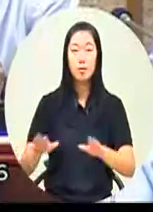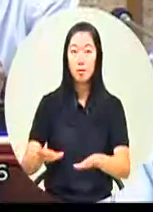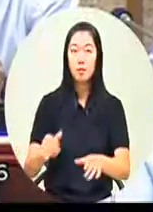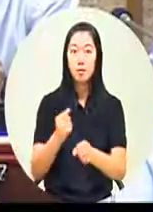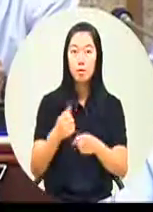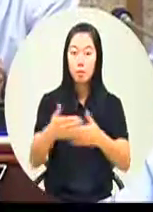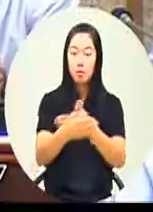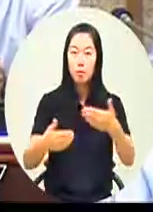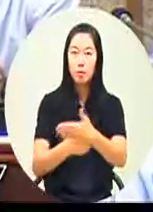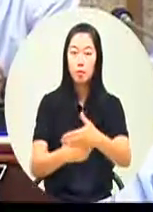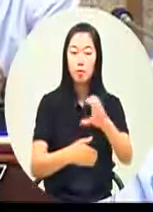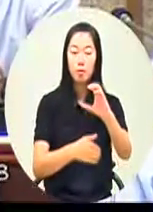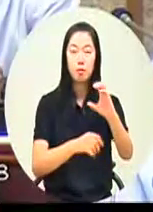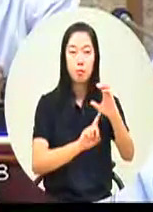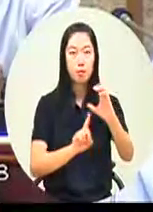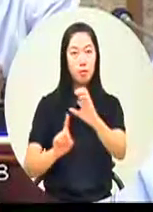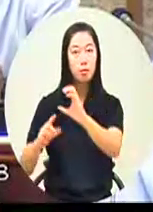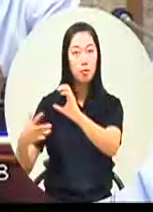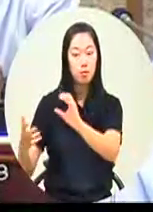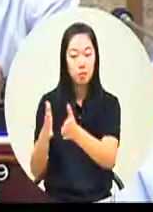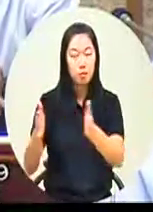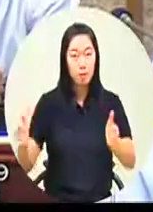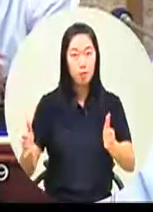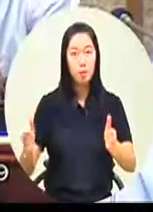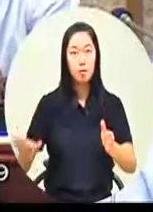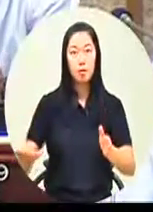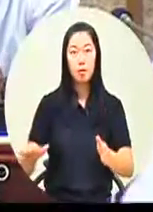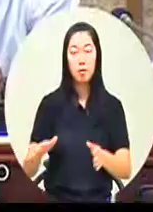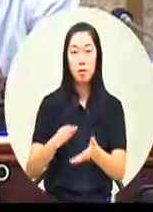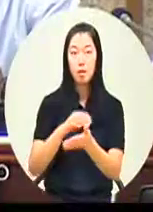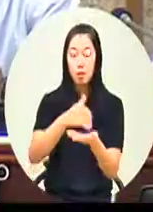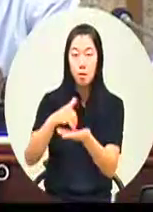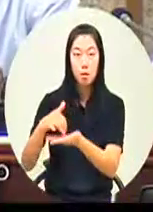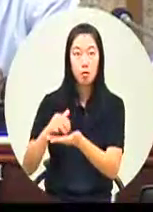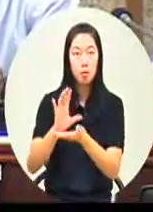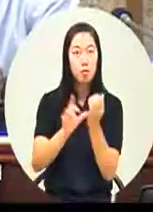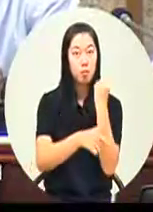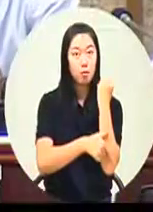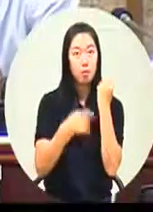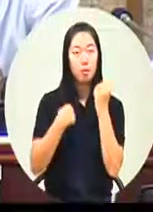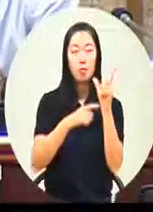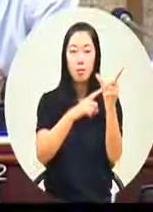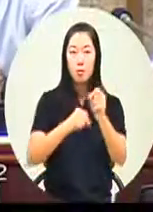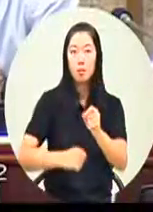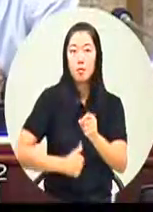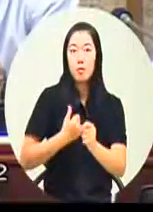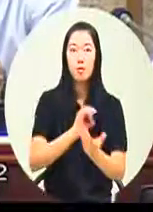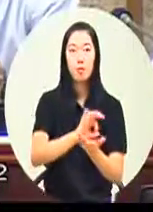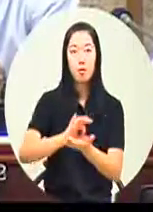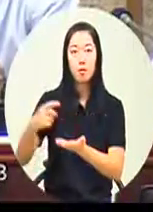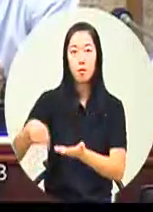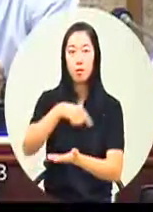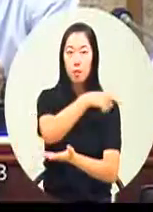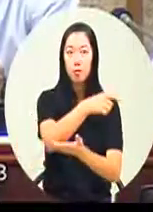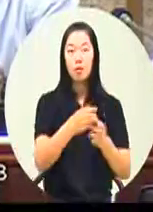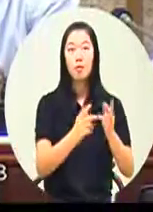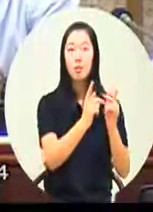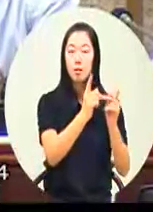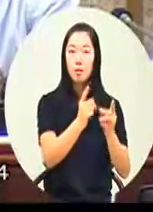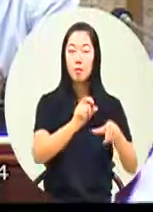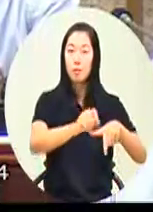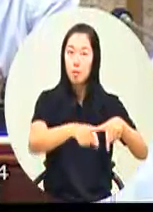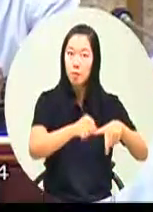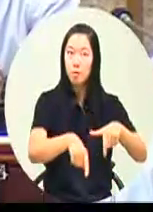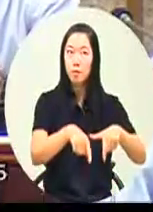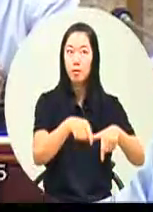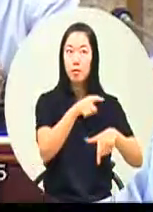部分所以相关的那个计算的部分，我们还依照那个实际支出的部分，还在跟捷运公司这边，那依